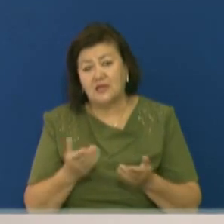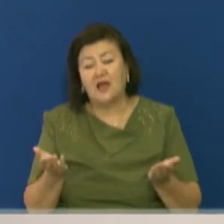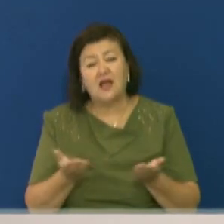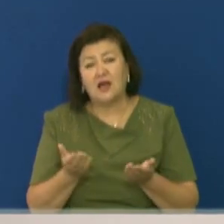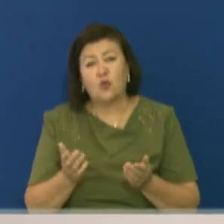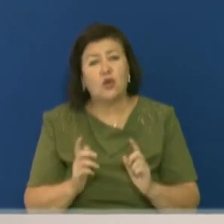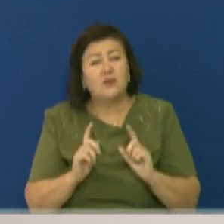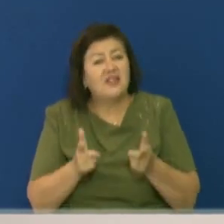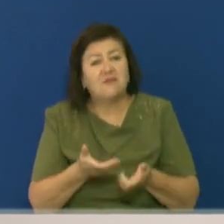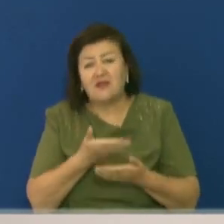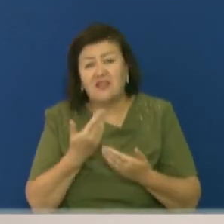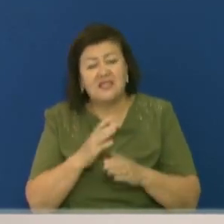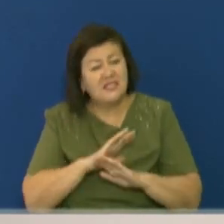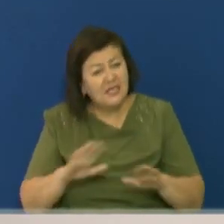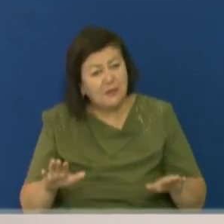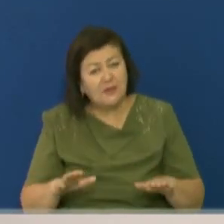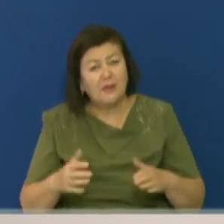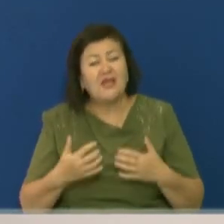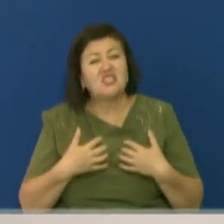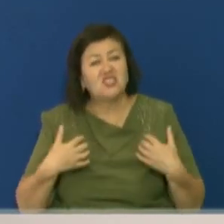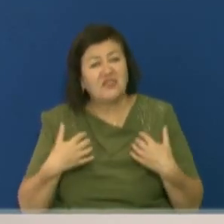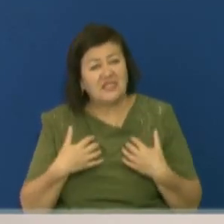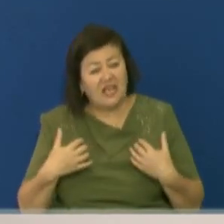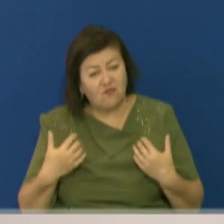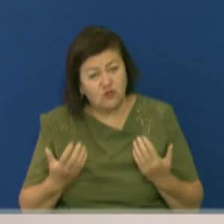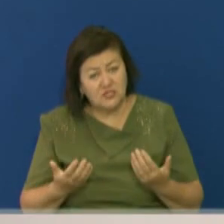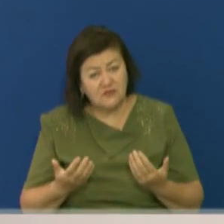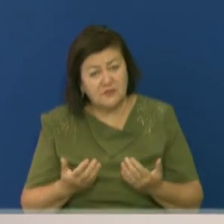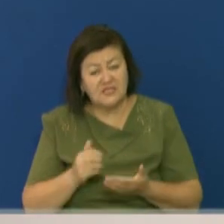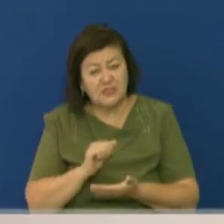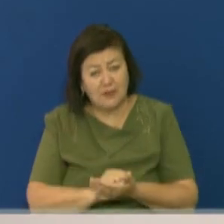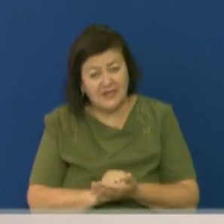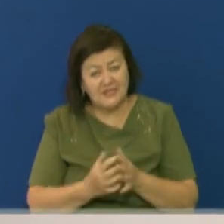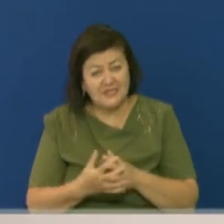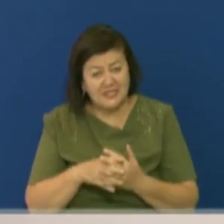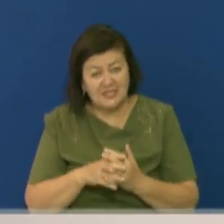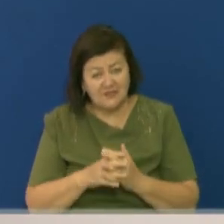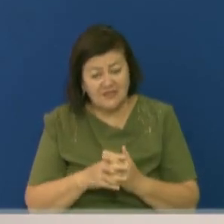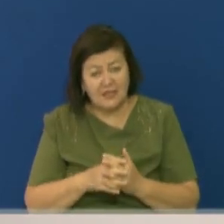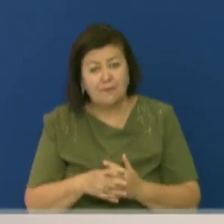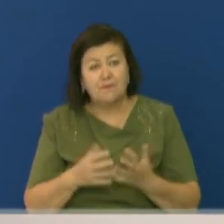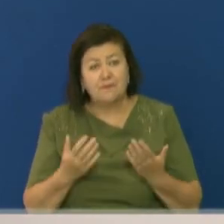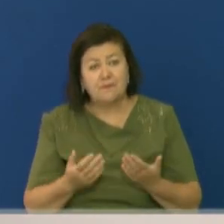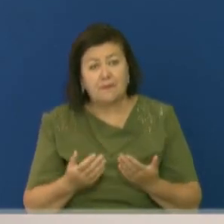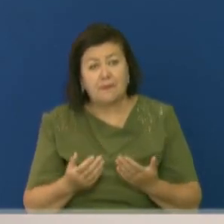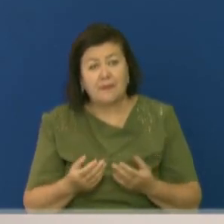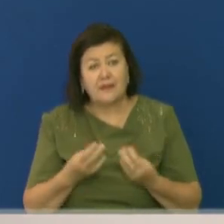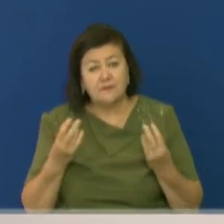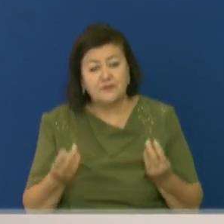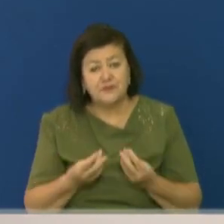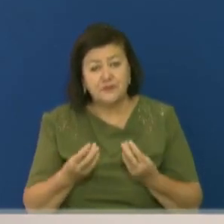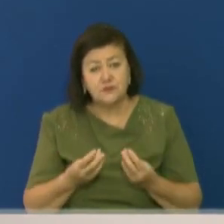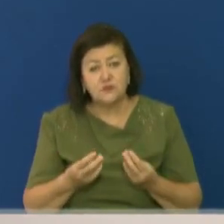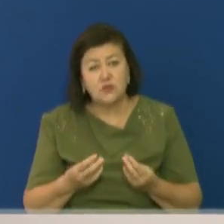салада болса да мал шаруашылығы, негізінен мал шаруашылығымен айналысады біздің ауыл. Сол мал шаруашылығына берілетін мемлекеттік тиісті